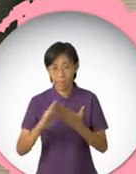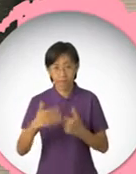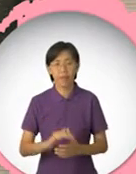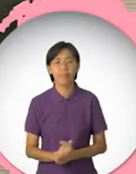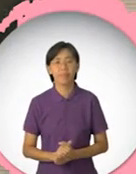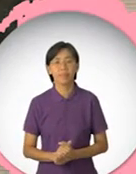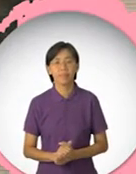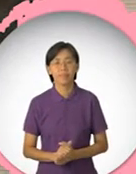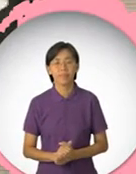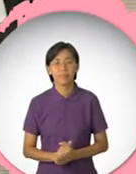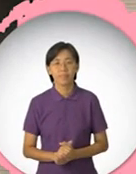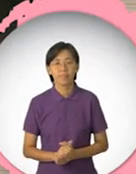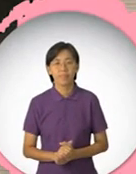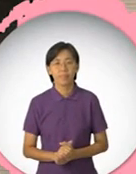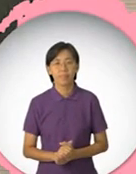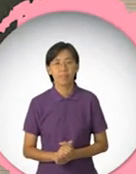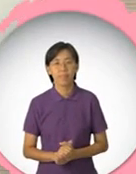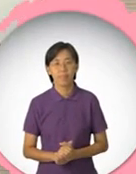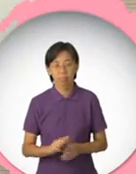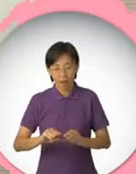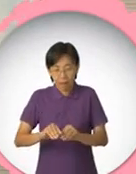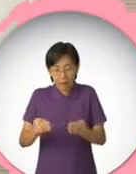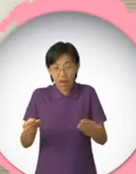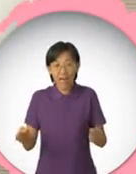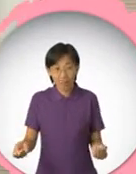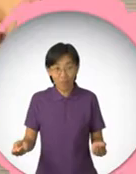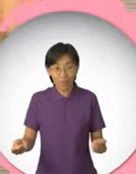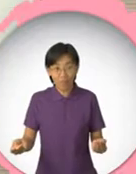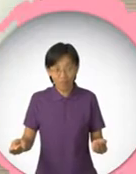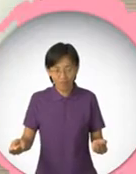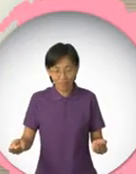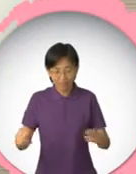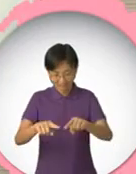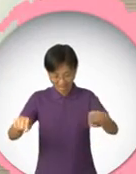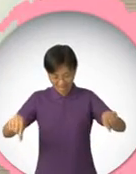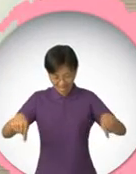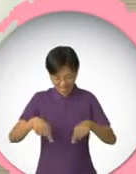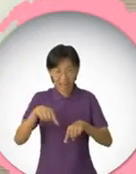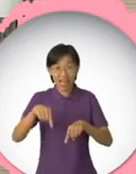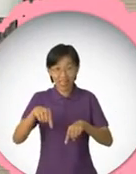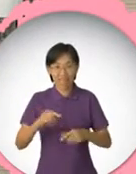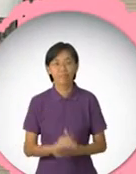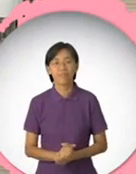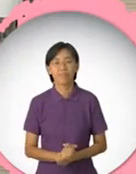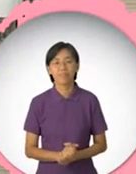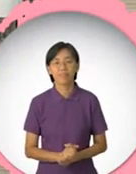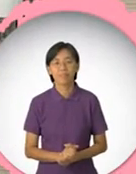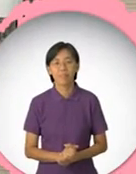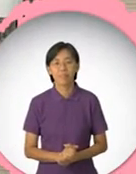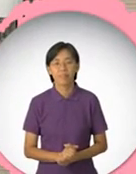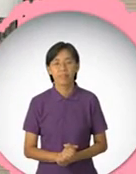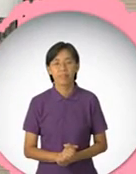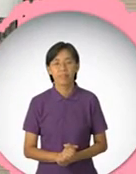นะคะมันก็จะมีลักษณะที่พอเปิดออกมาปุ๊บก็จะเป็นลักษณะแบบนี ้ครับ ค่ะจากนั้นเราก็จะเอ